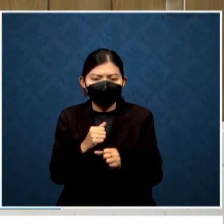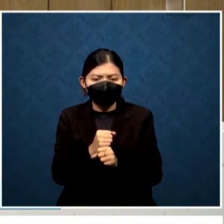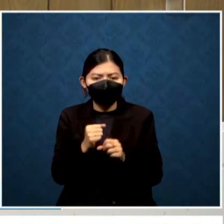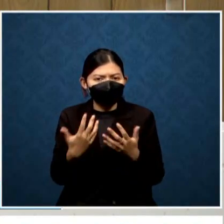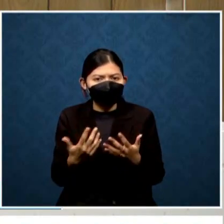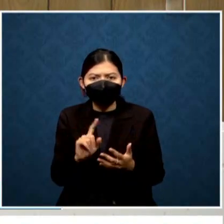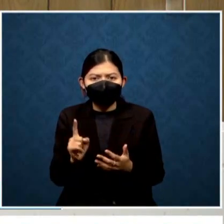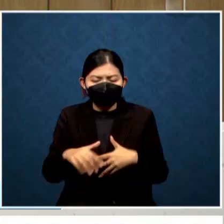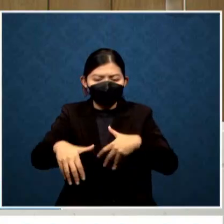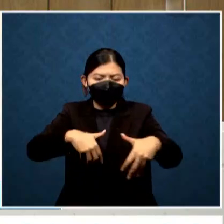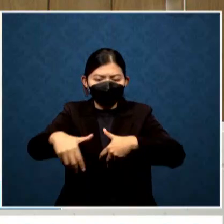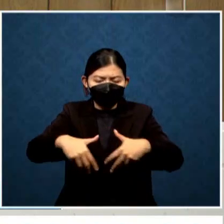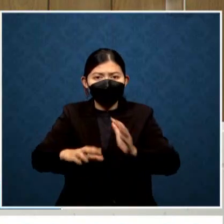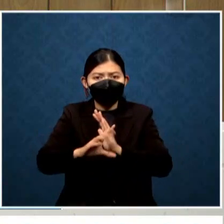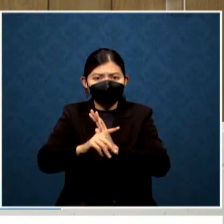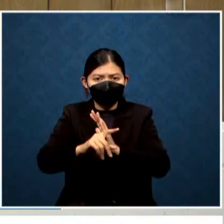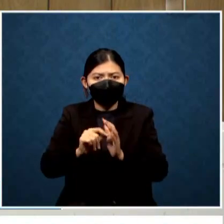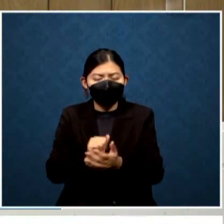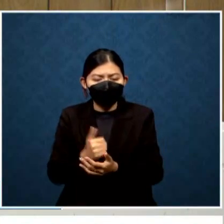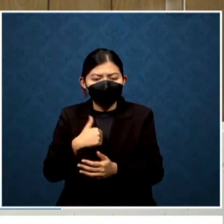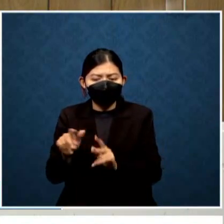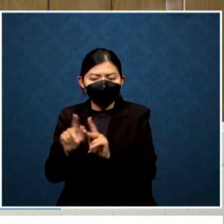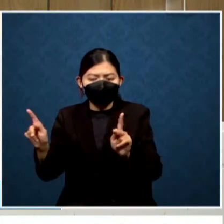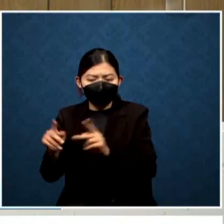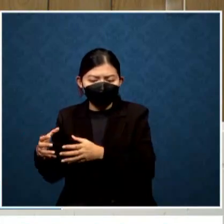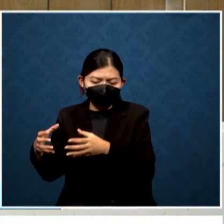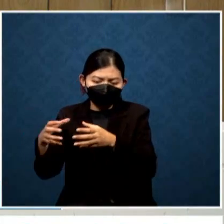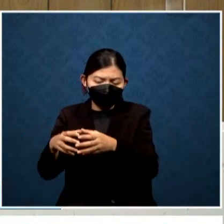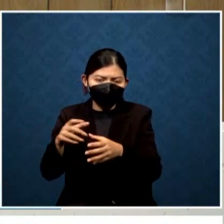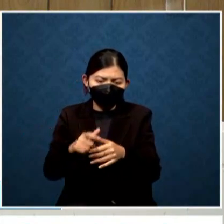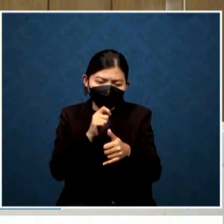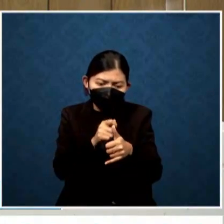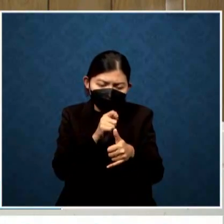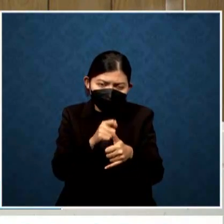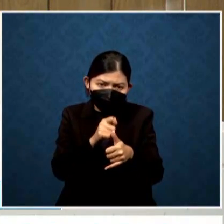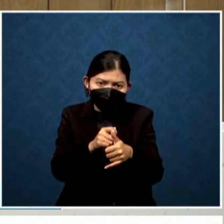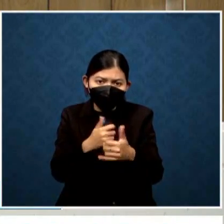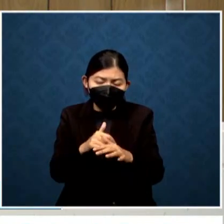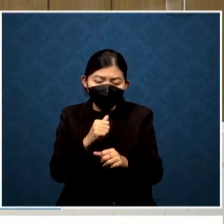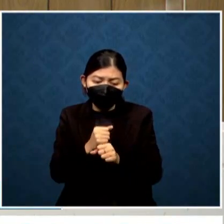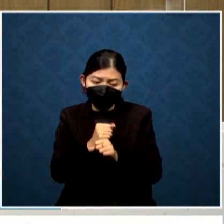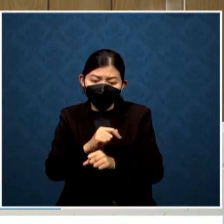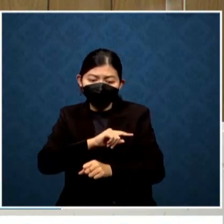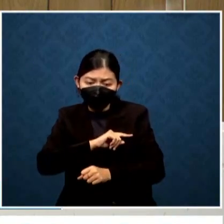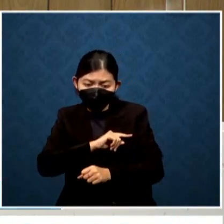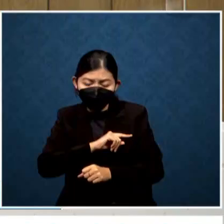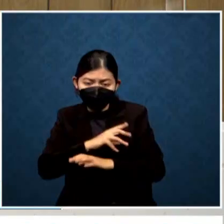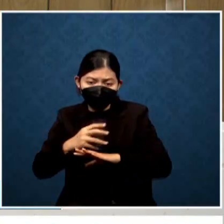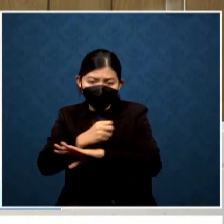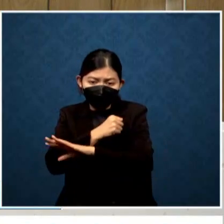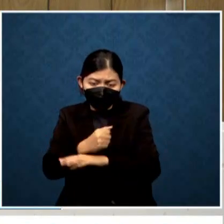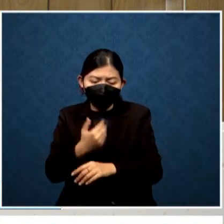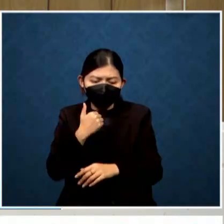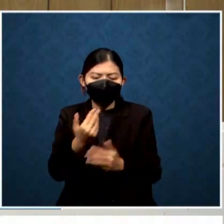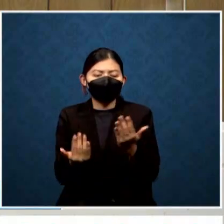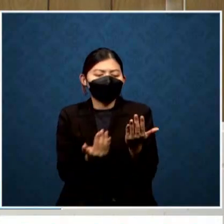ท้องถิ่นผมก็เรียนท่านผู้ว่าการจังหวัดต้องตั้งกรรมการสอบสวนว่าได้ดำเนินการตามหน้าที่หรือไม่อย่างไรดูข้อเท็จจริง